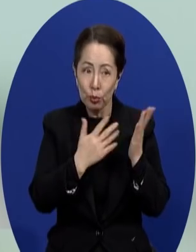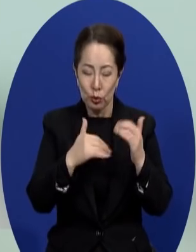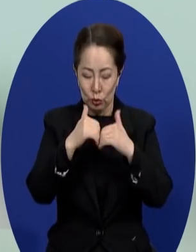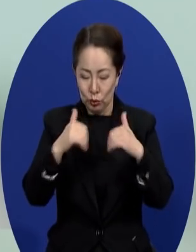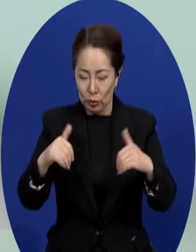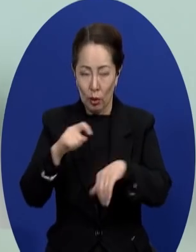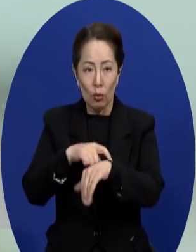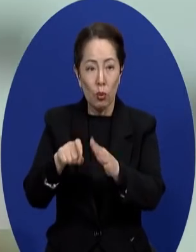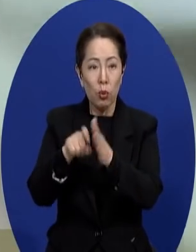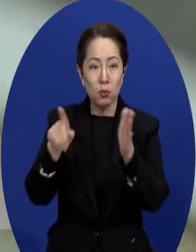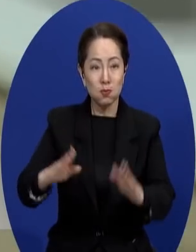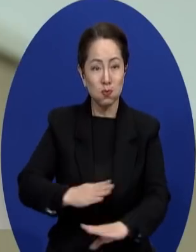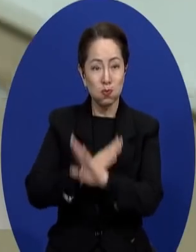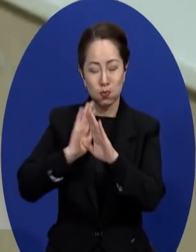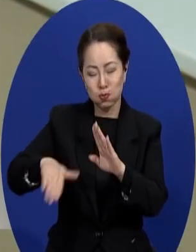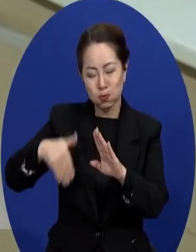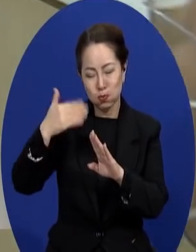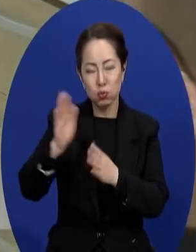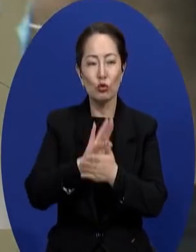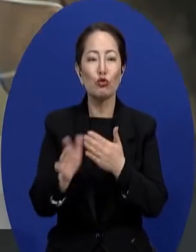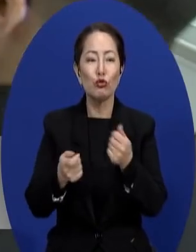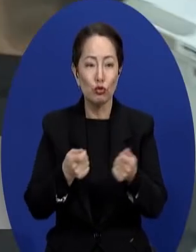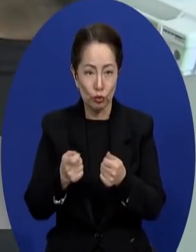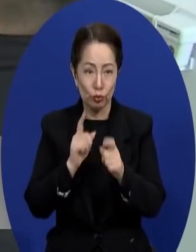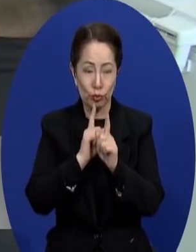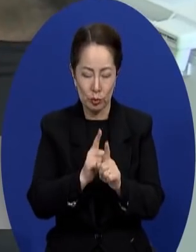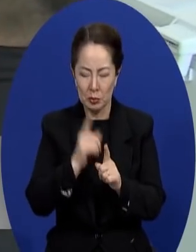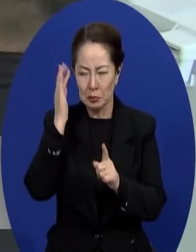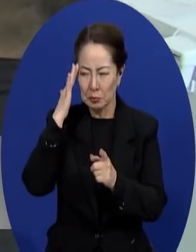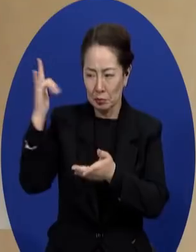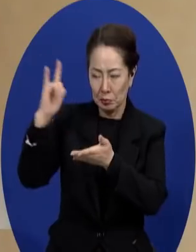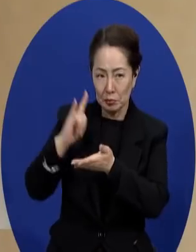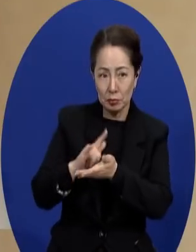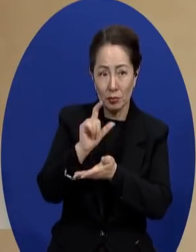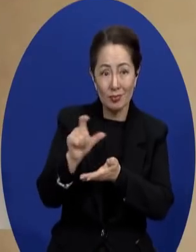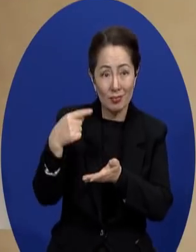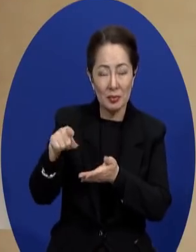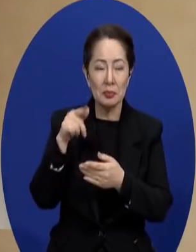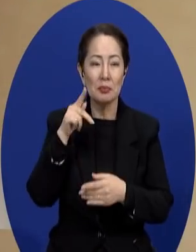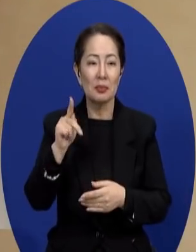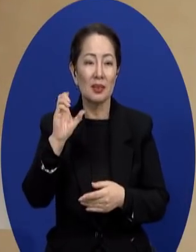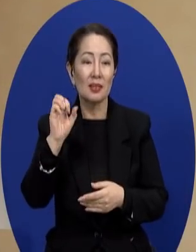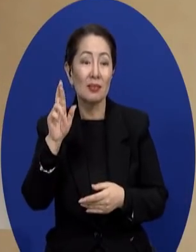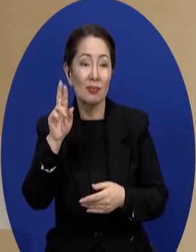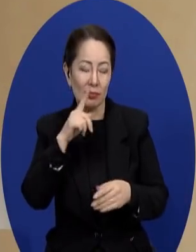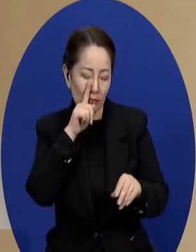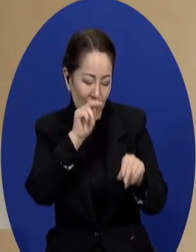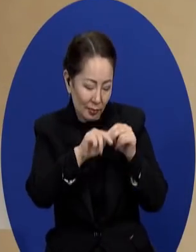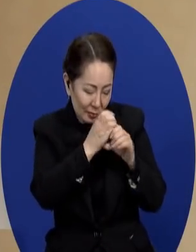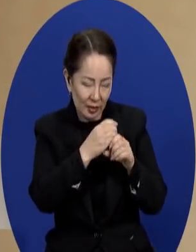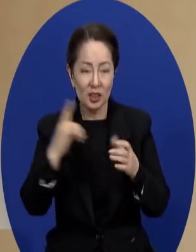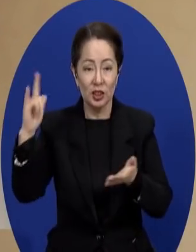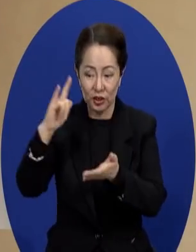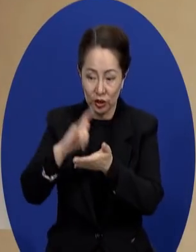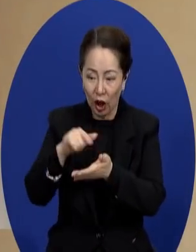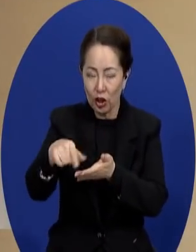тусгаарлалтын хугацаа дууссаны дараа шин зохицуулалт үйлчлэнэ гэлээ. Харин гадаадаас ирж байгаа иргэдийн PCR шинжилгээг олон улсын жишгийн дагуу нис конгоцны буудлын